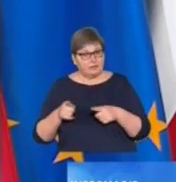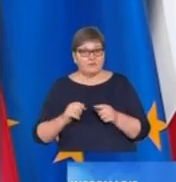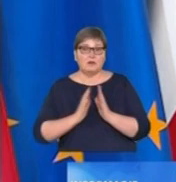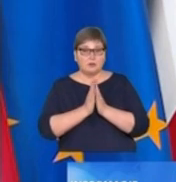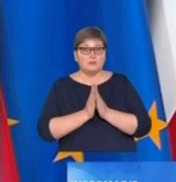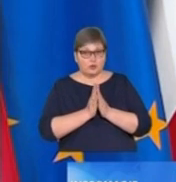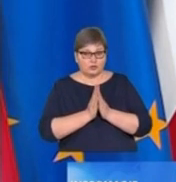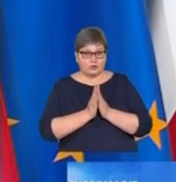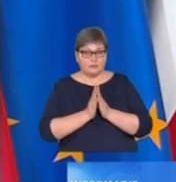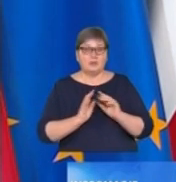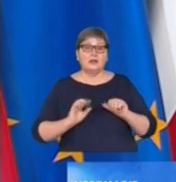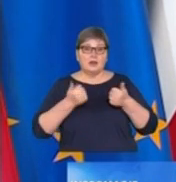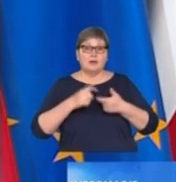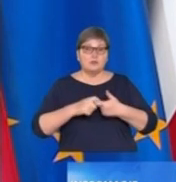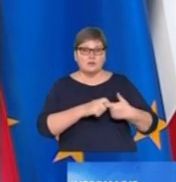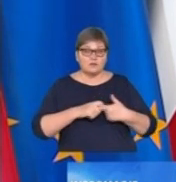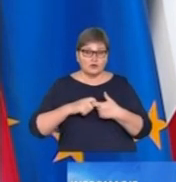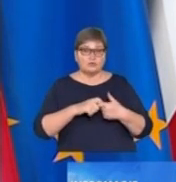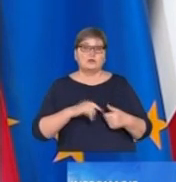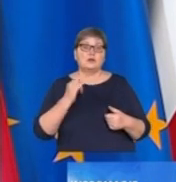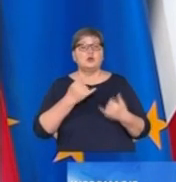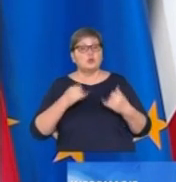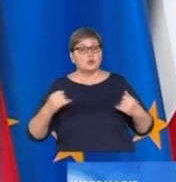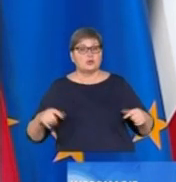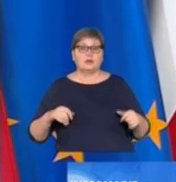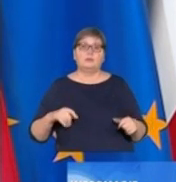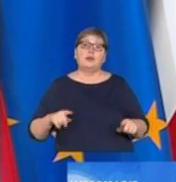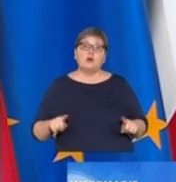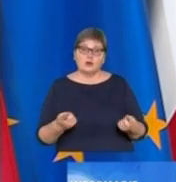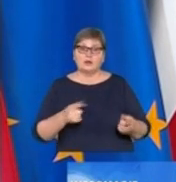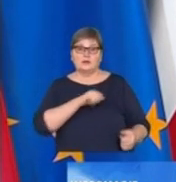aby związki i organizacje samorządowe, ale również i